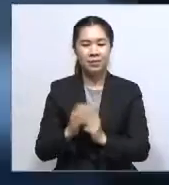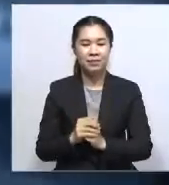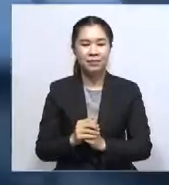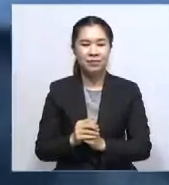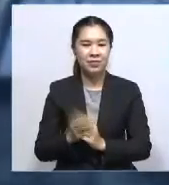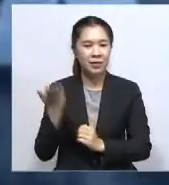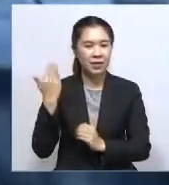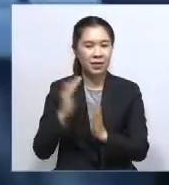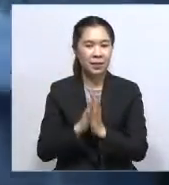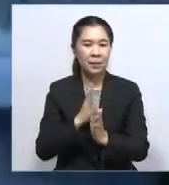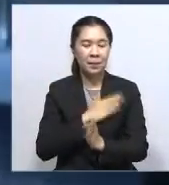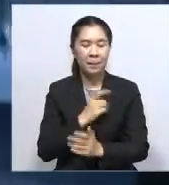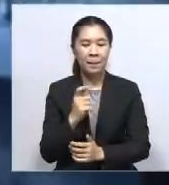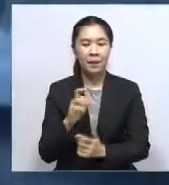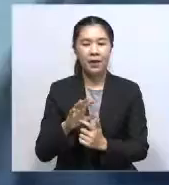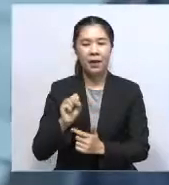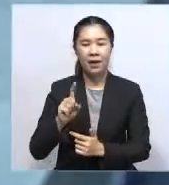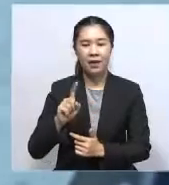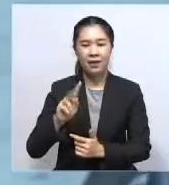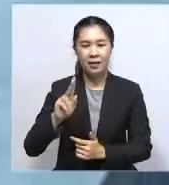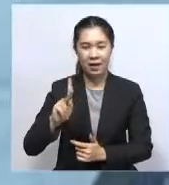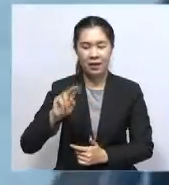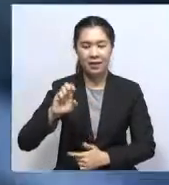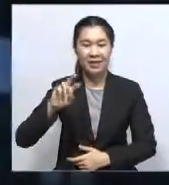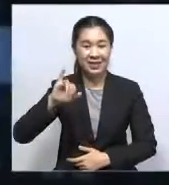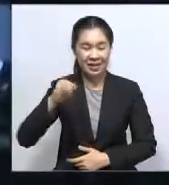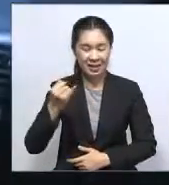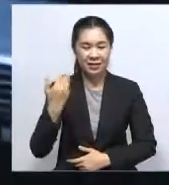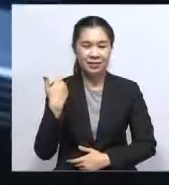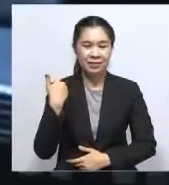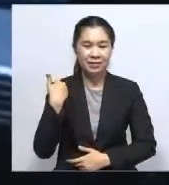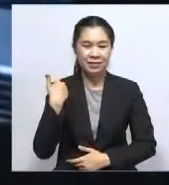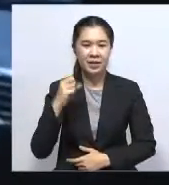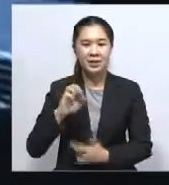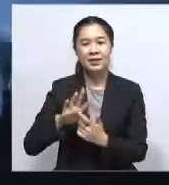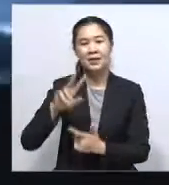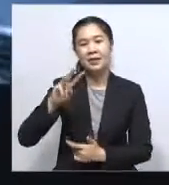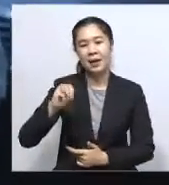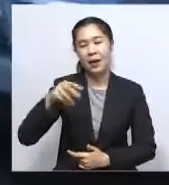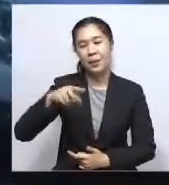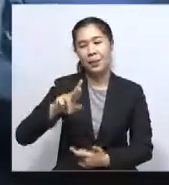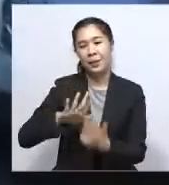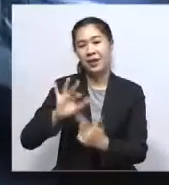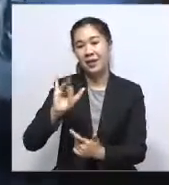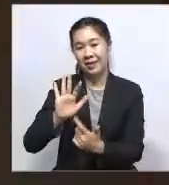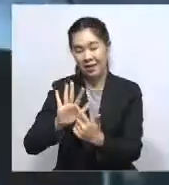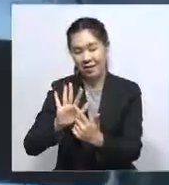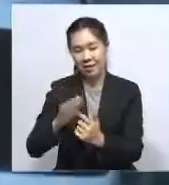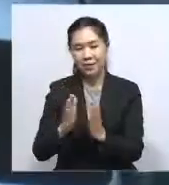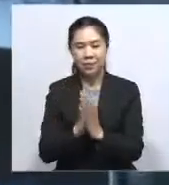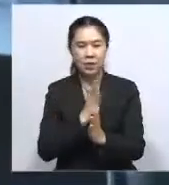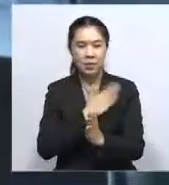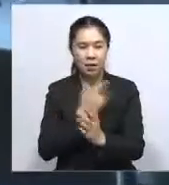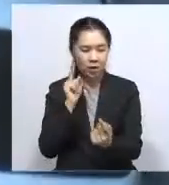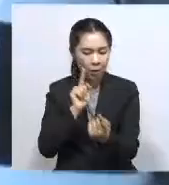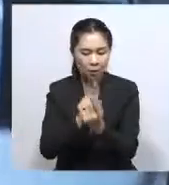อดีตพระอรรถกิจโสพลเลขาเจ้าคณะกรุงเทพมหานครวัดสามพยาและยังมีพระชั้นผู้ใหญ่ที่ยังไม่